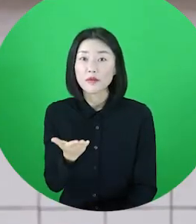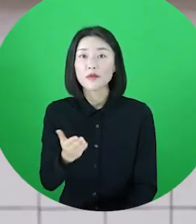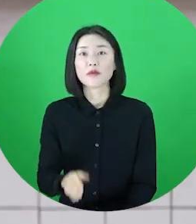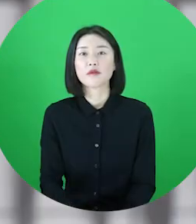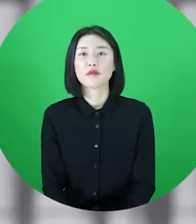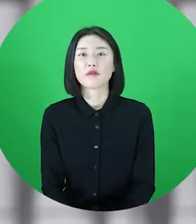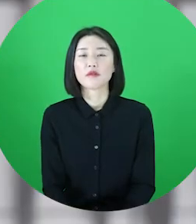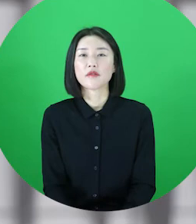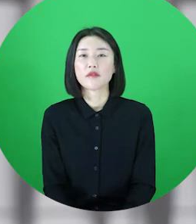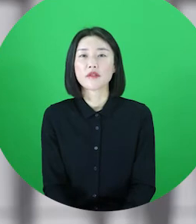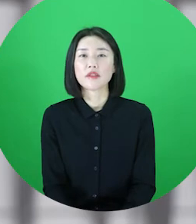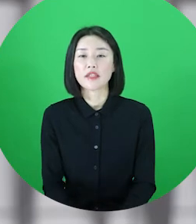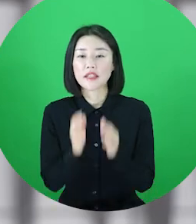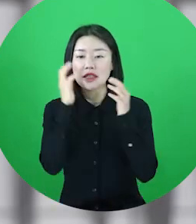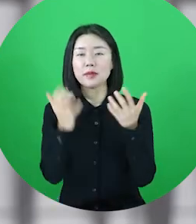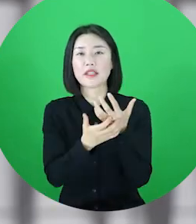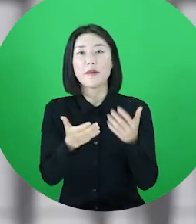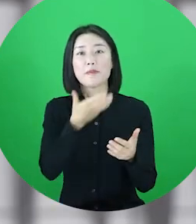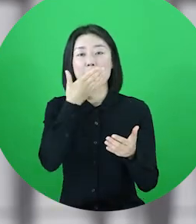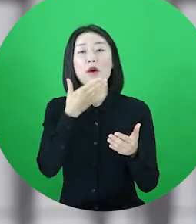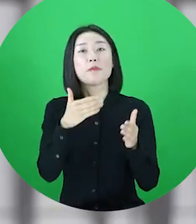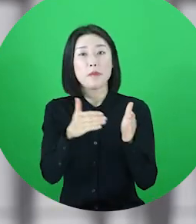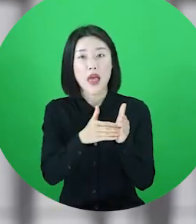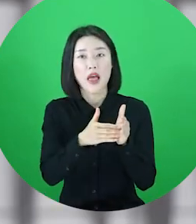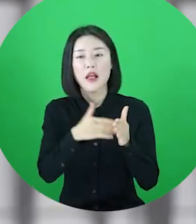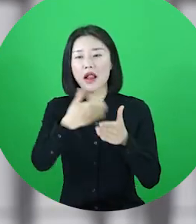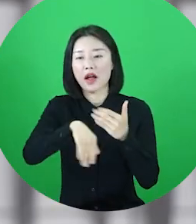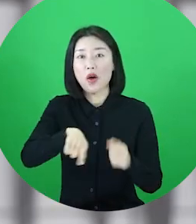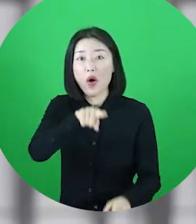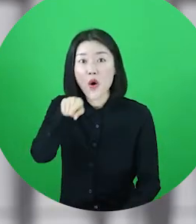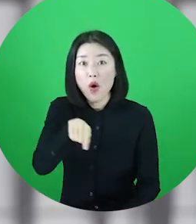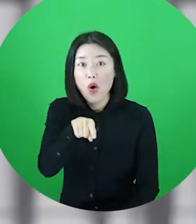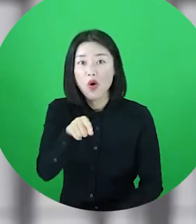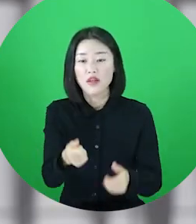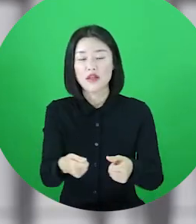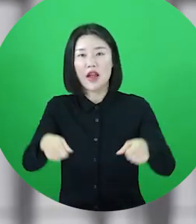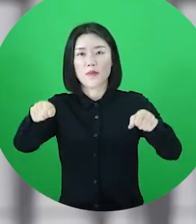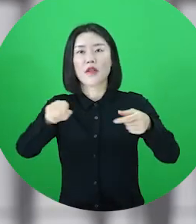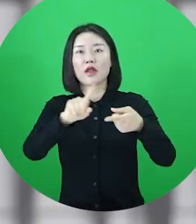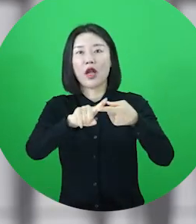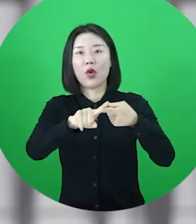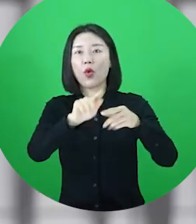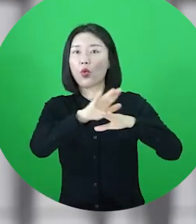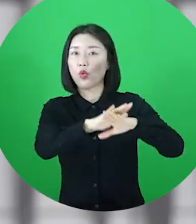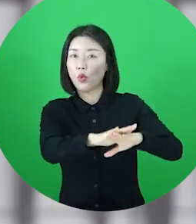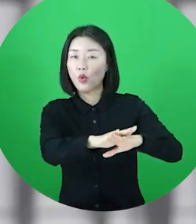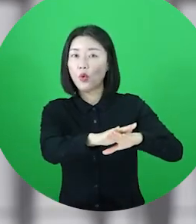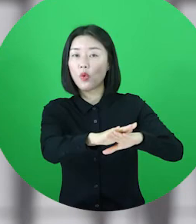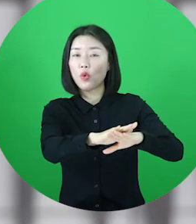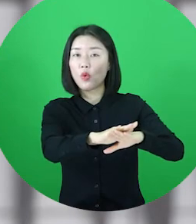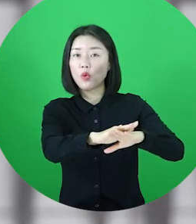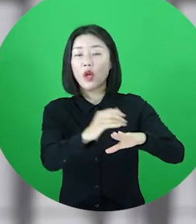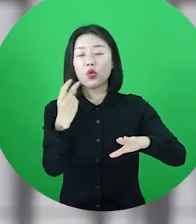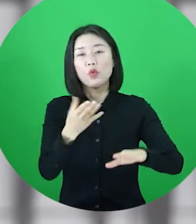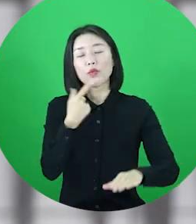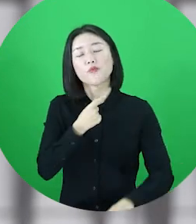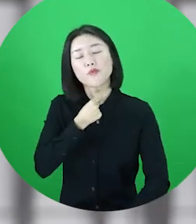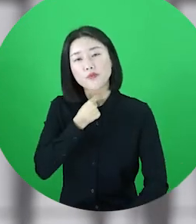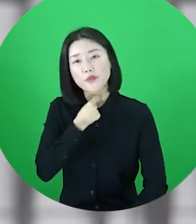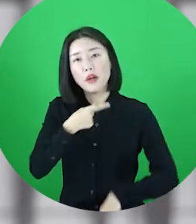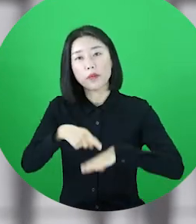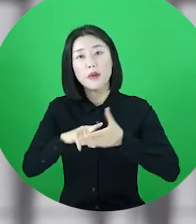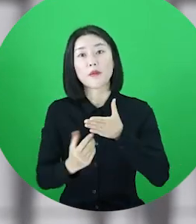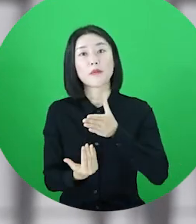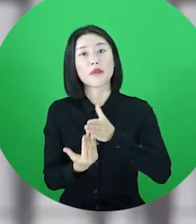친구들, 먹고 남은 김치찌개는 냄비에 담긴 채로 보관해 두었다가 먹고 싶을 때 다시 끓여